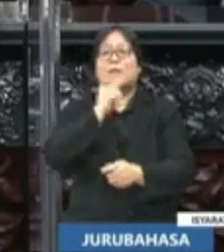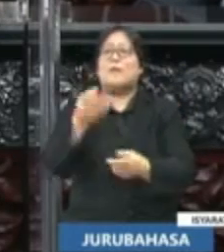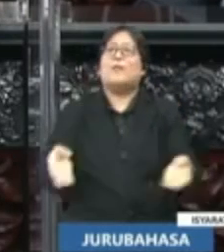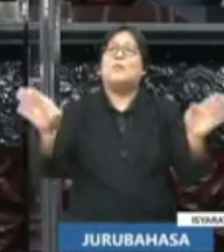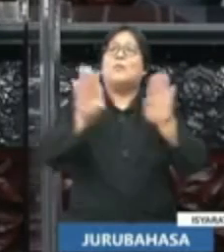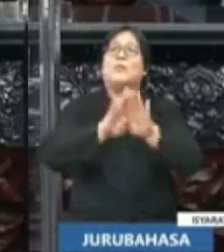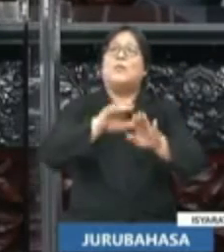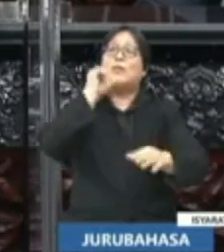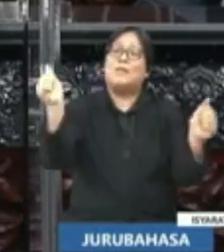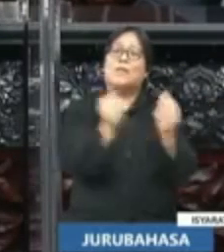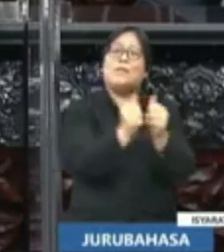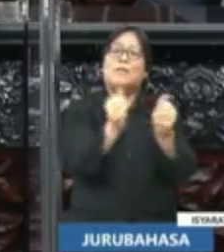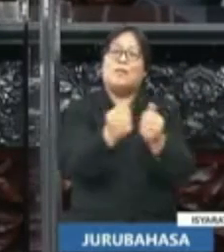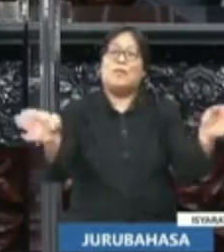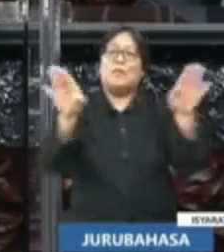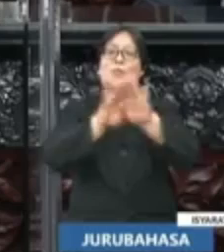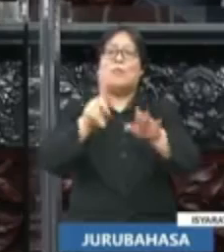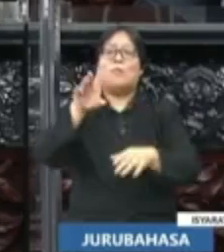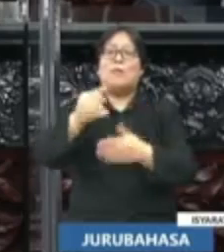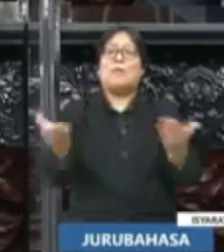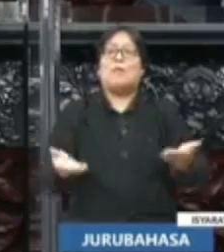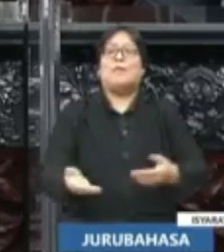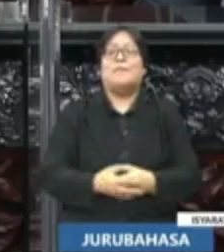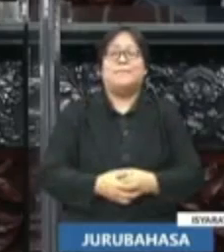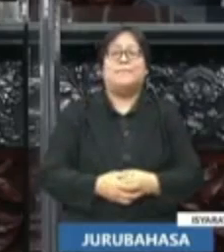menutup, tidak bersekongkol untuk menutup kes ini.